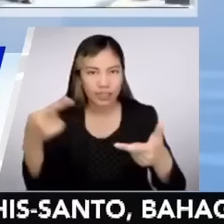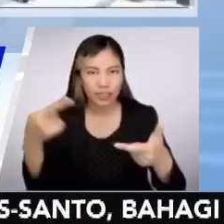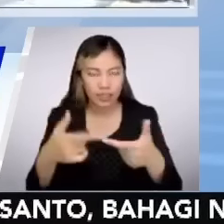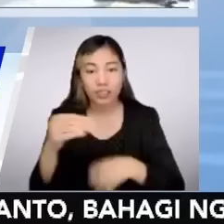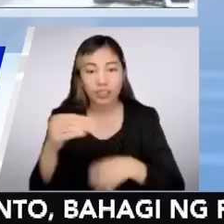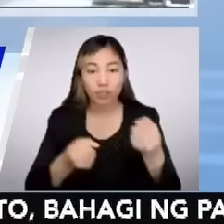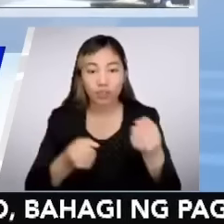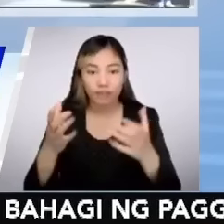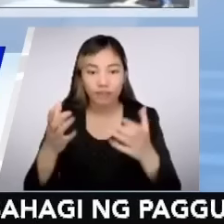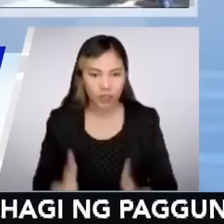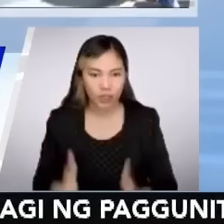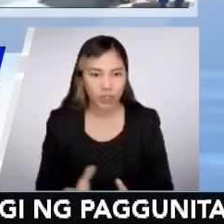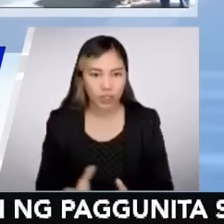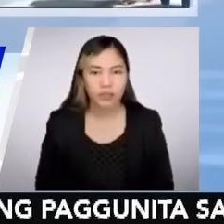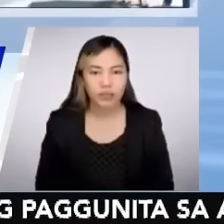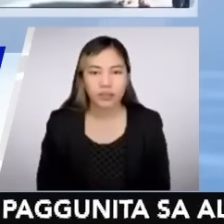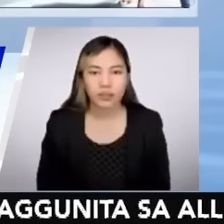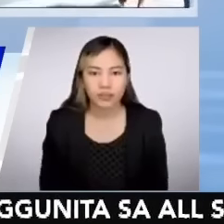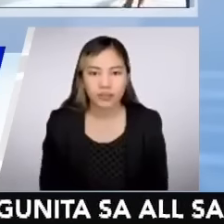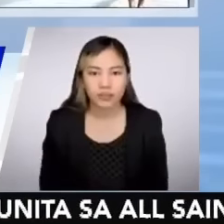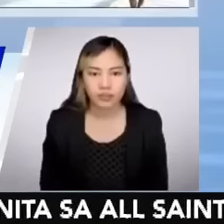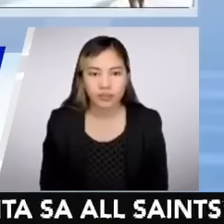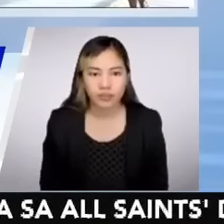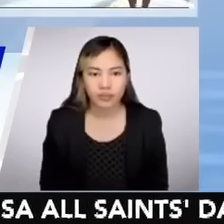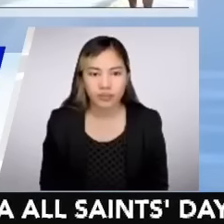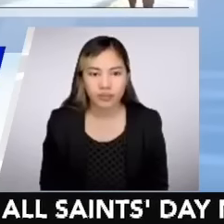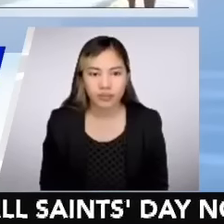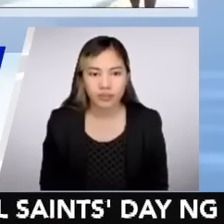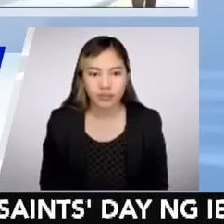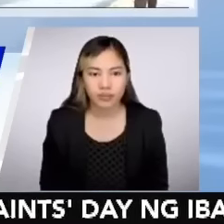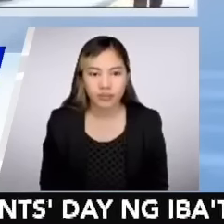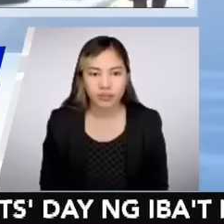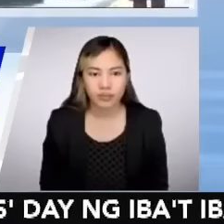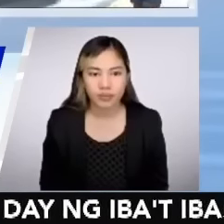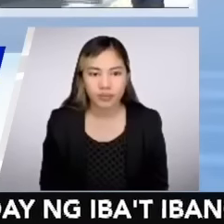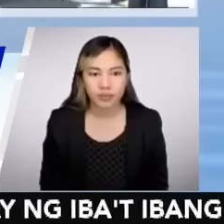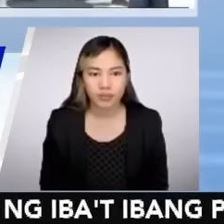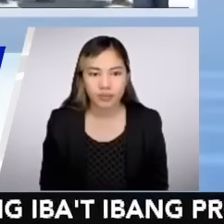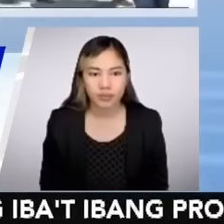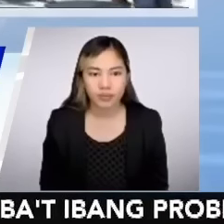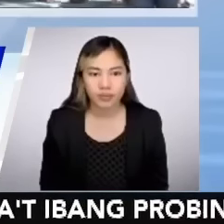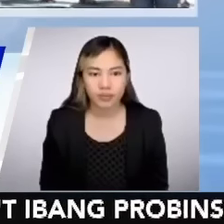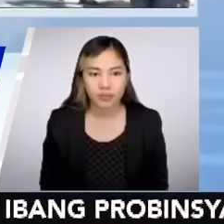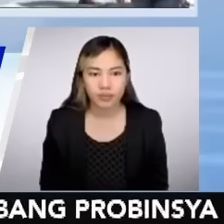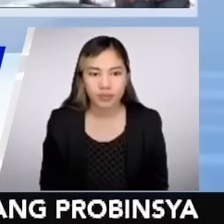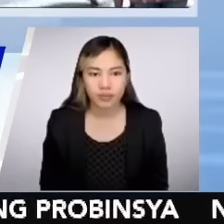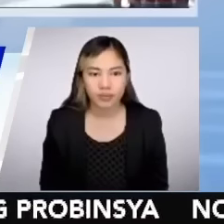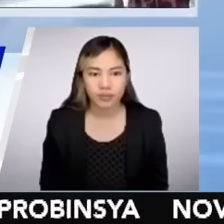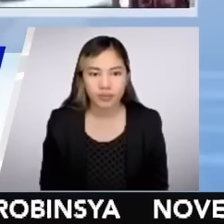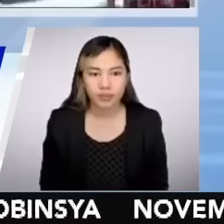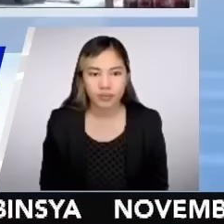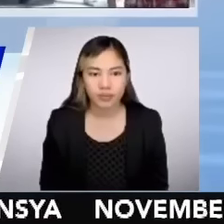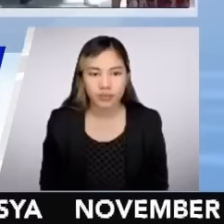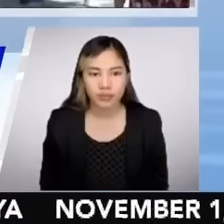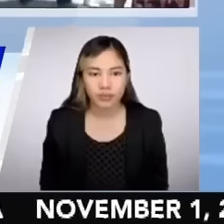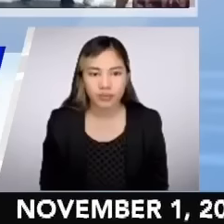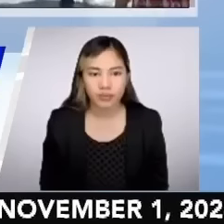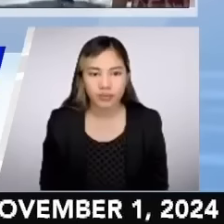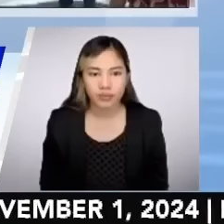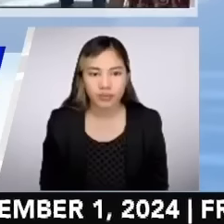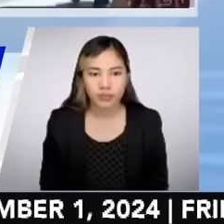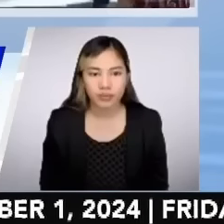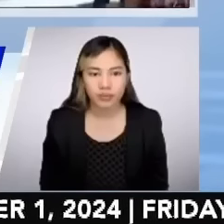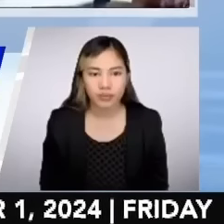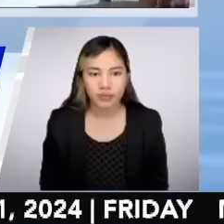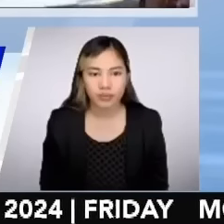mga biktima ay dati na ring nabiktima sa Binondo, Maynila. Kaya hinala ng otoridad, iisang grupo lang ang sangkot dito. Nasa